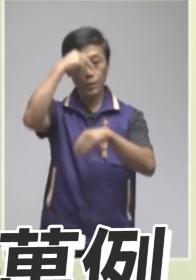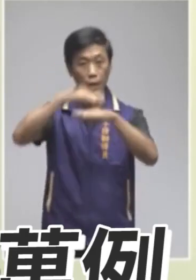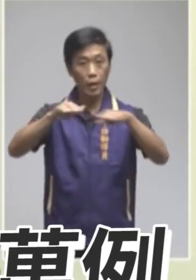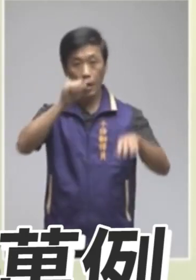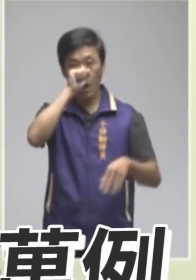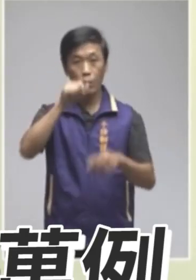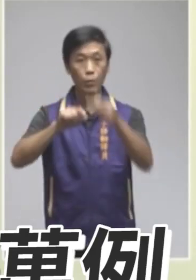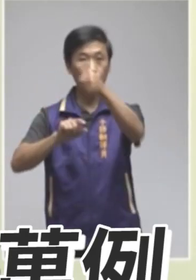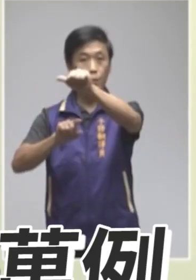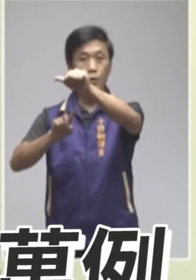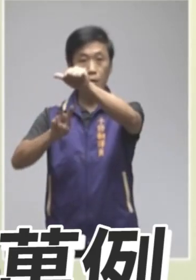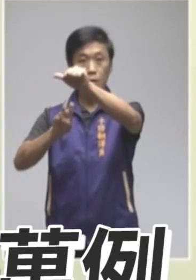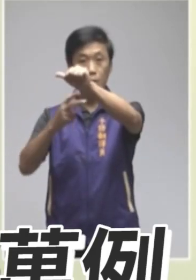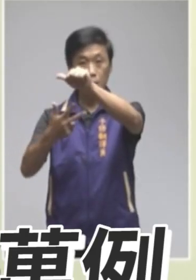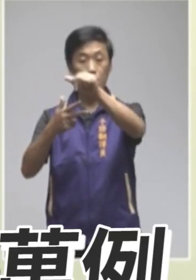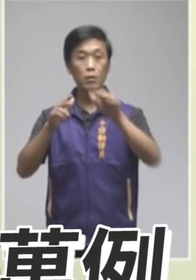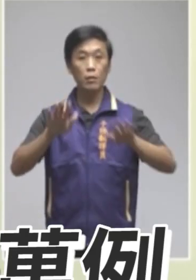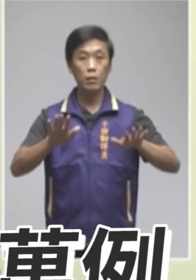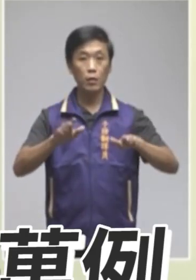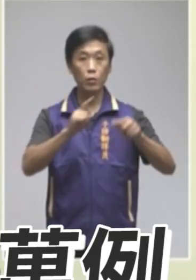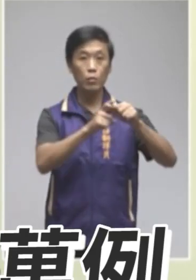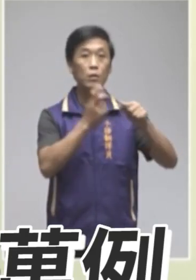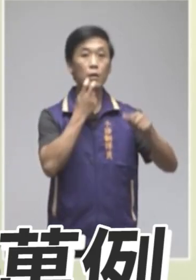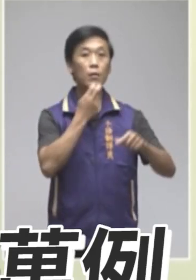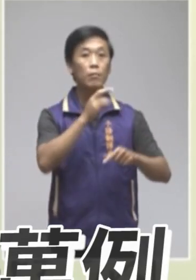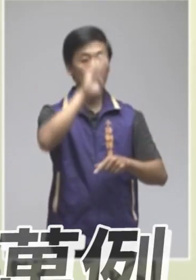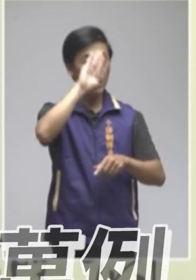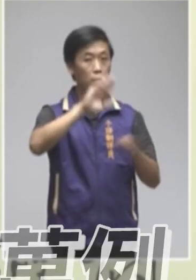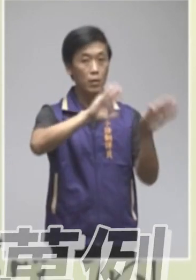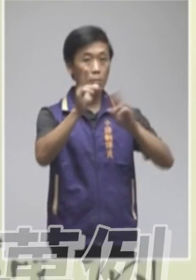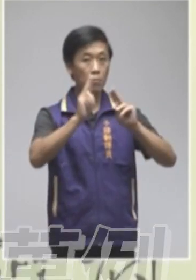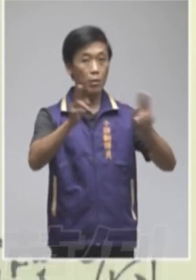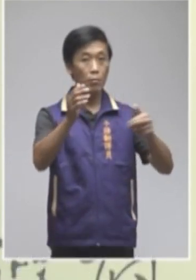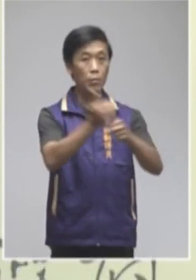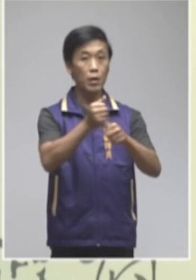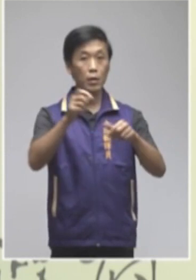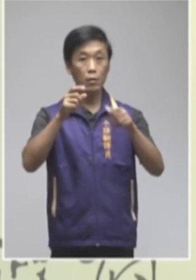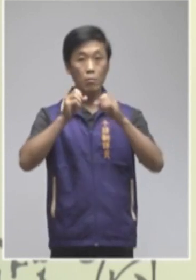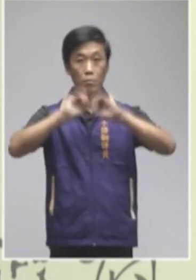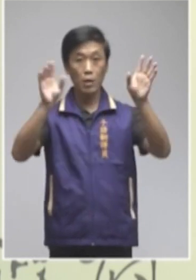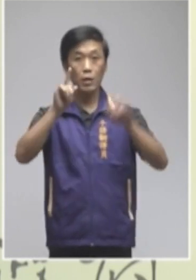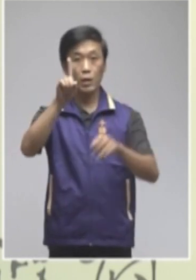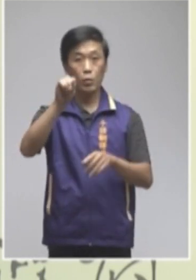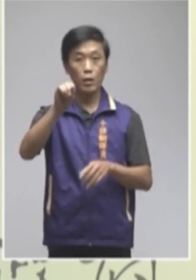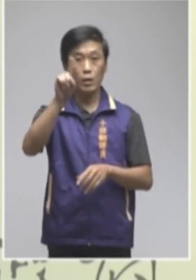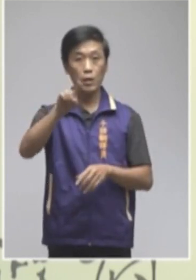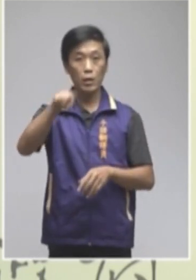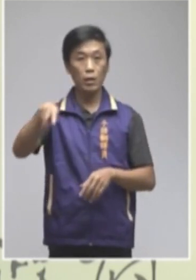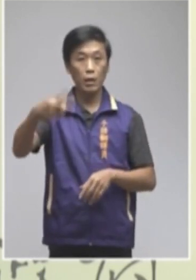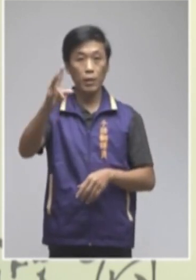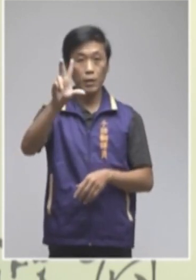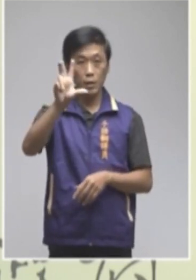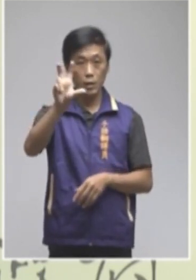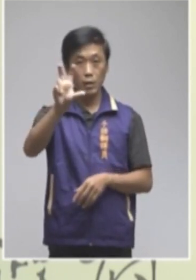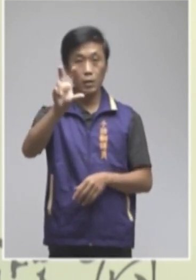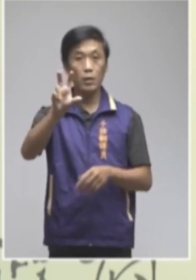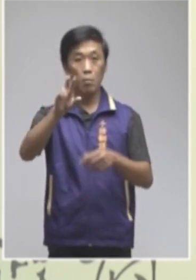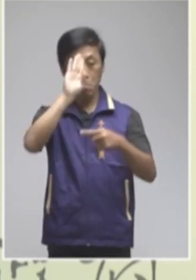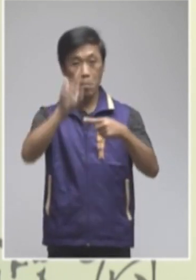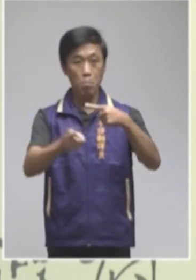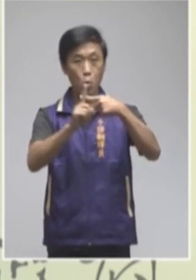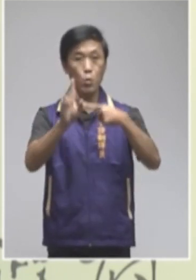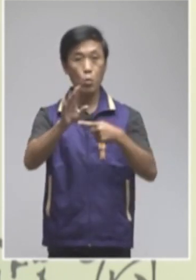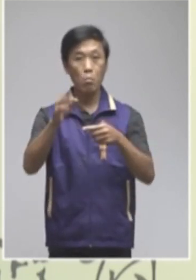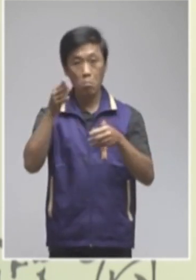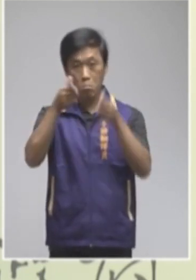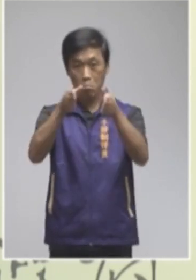那5月27号，今天在中央流行疫情指挥中心公布，高雄市有11270例的本土个案。那我们经